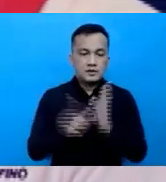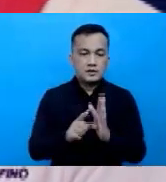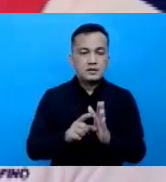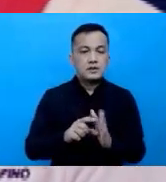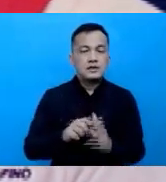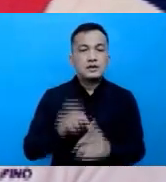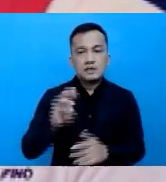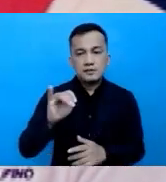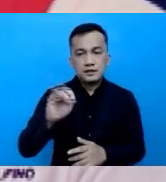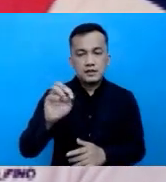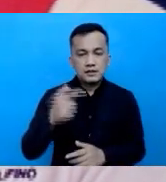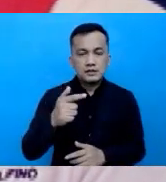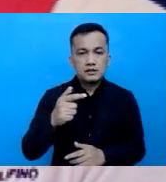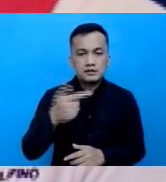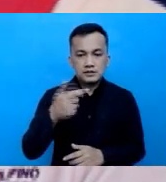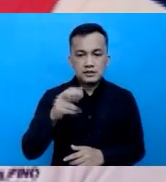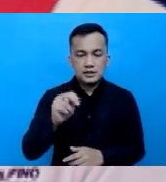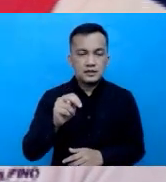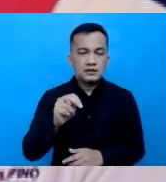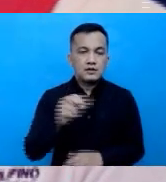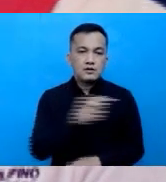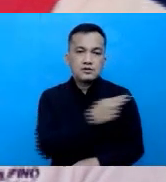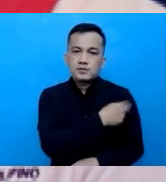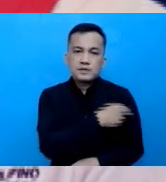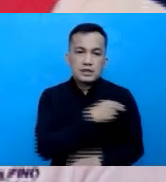10, wala po silang natanggap mula nung